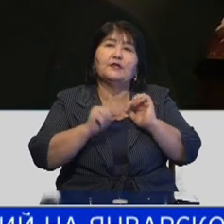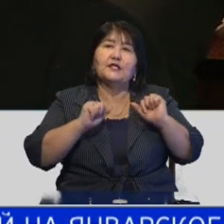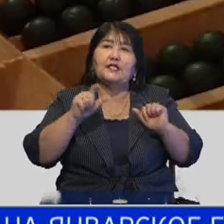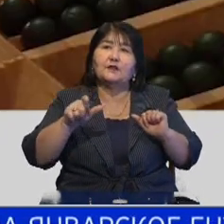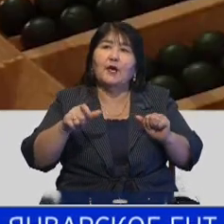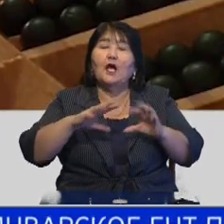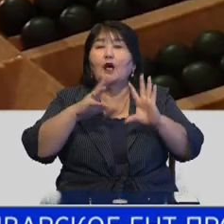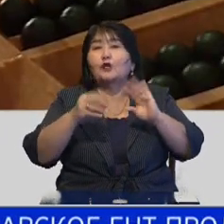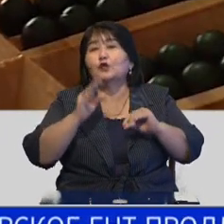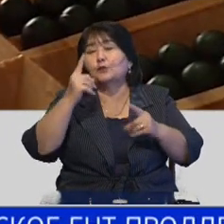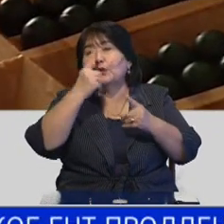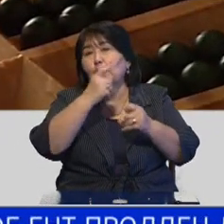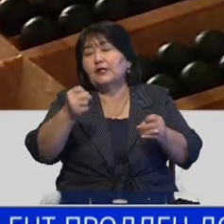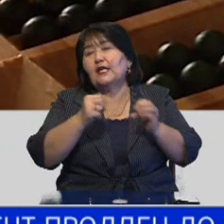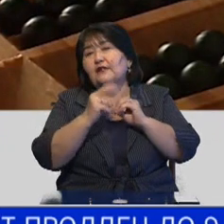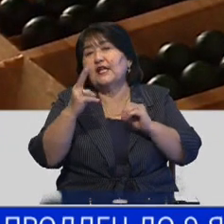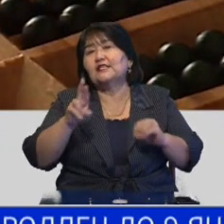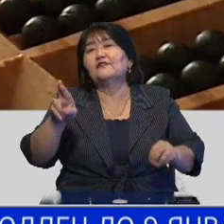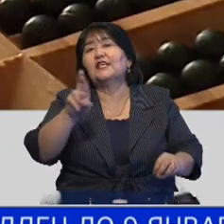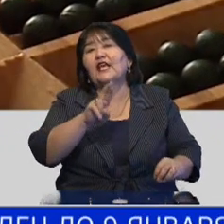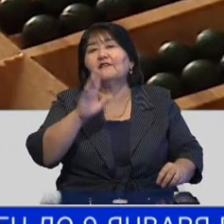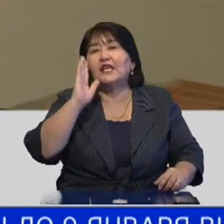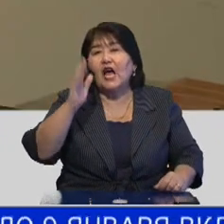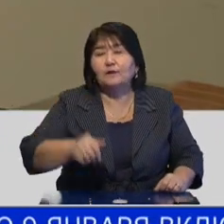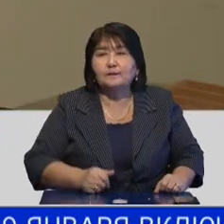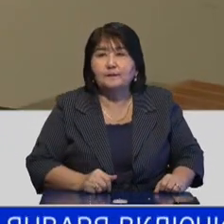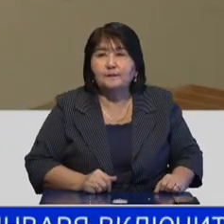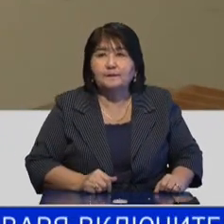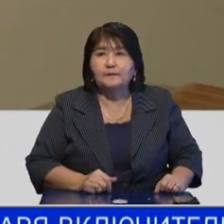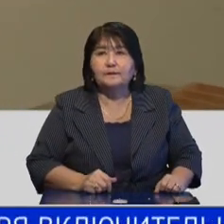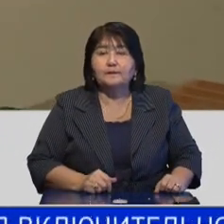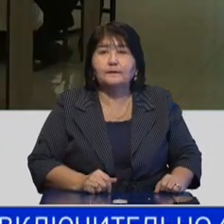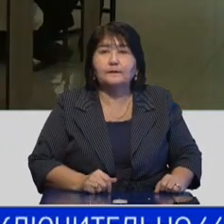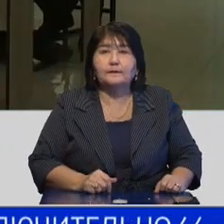спортсменов. Результаты будут объявлены 12 января.